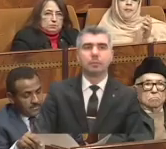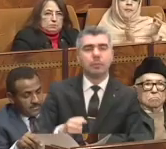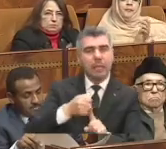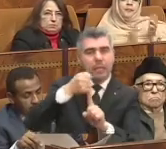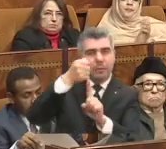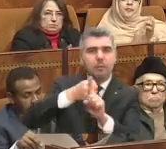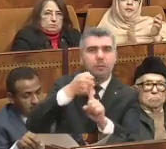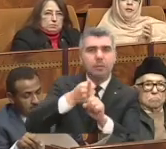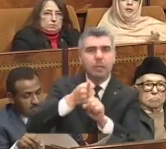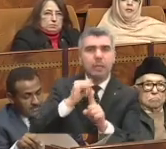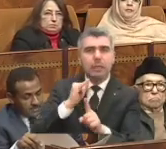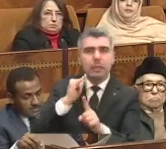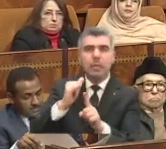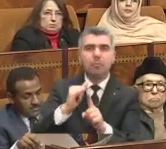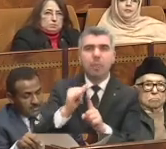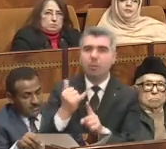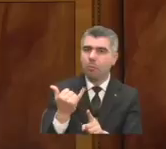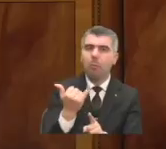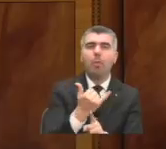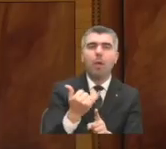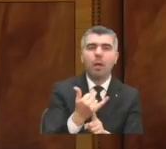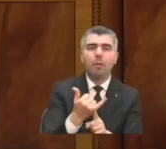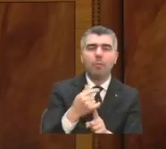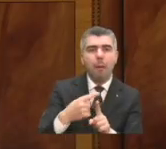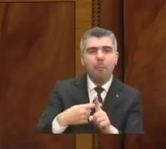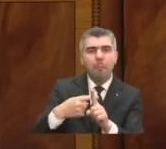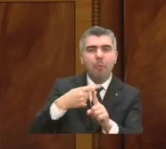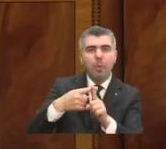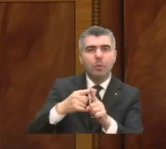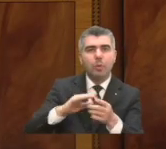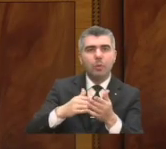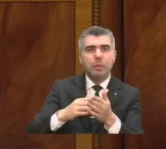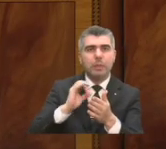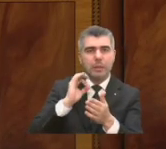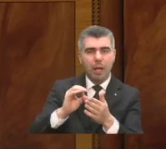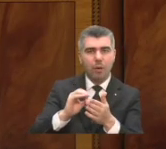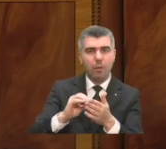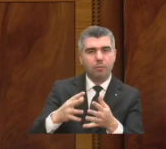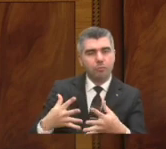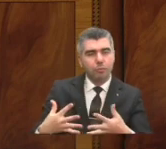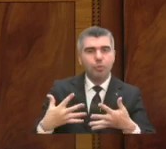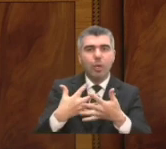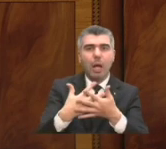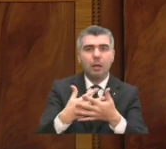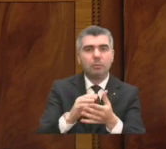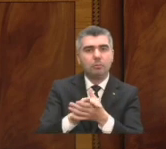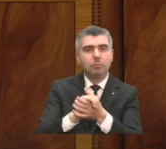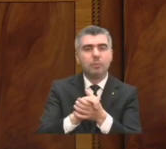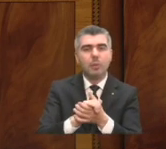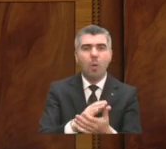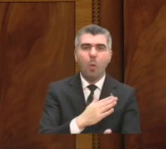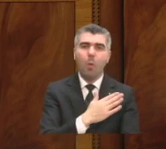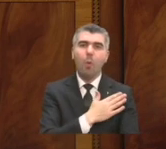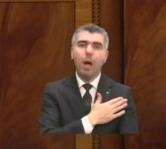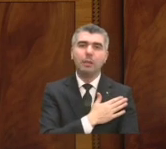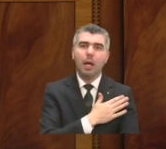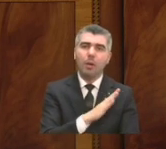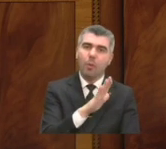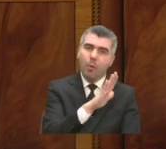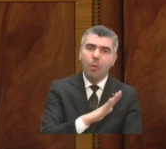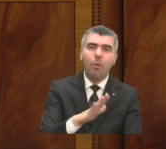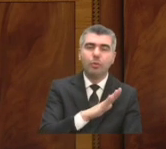وسيواصل مساره بثقة أكبر في قيادته وبتلاحم وطني أقوى بين